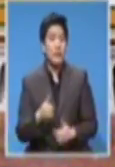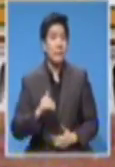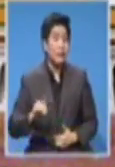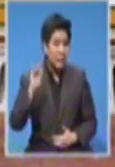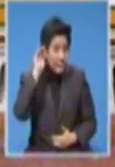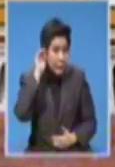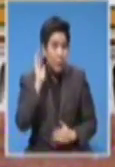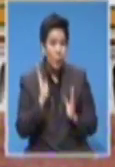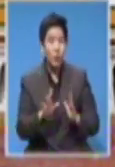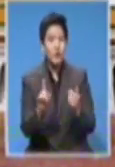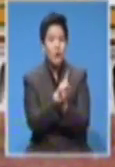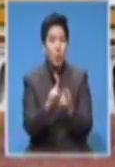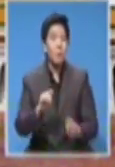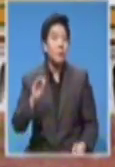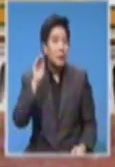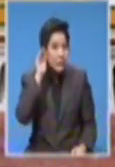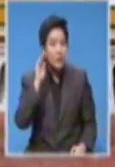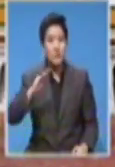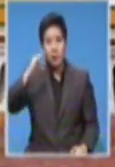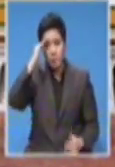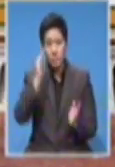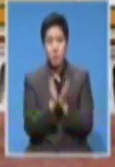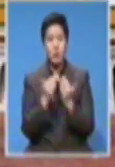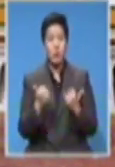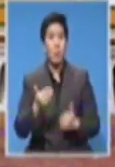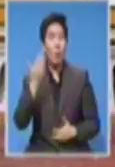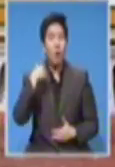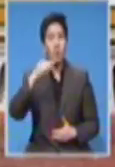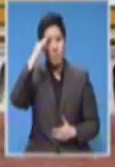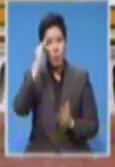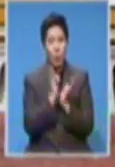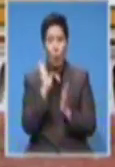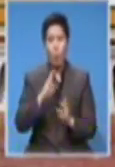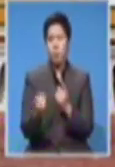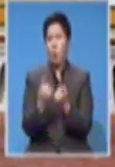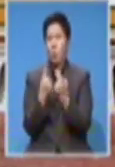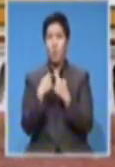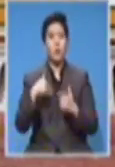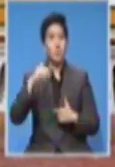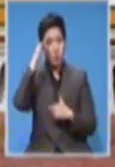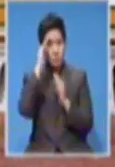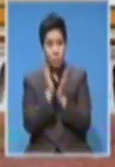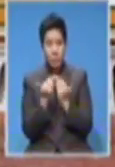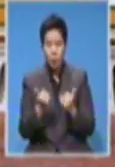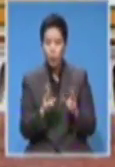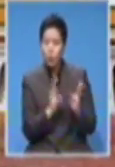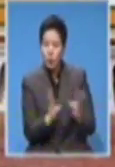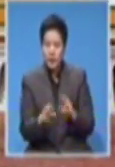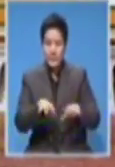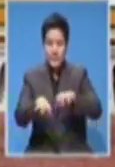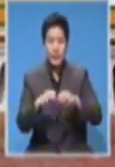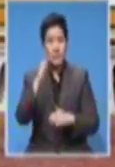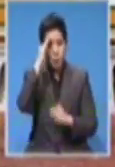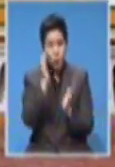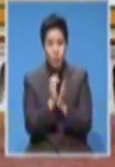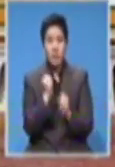ากสังคมจากประชาชนไม่งั้นที่ผ่านมาตำรวจก็ถูกตำหนิติเตือนไปเยอะแยะหมดมันอยู่ที่ว่าเราจะบริหารเขาอย่างไรนะครับให้